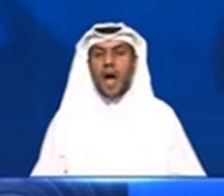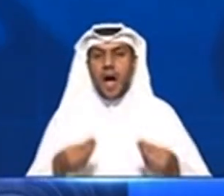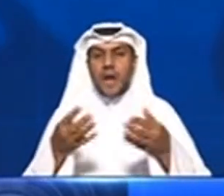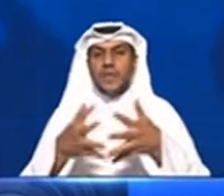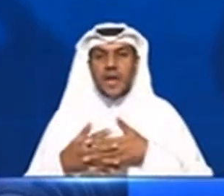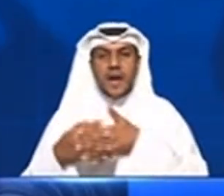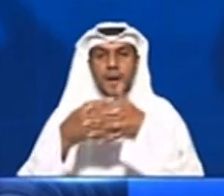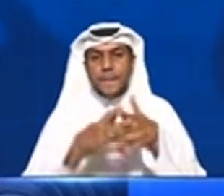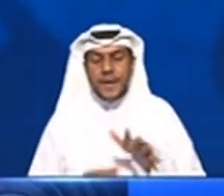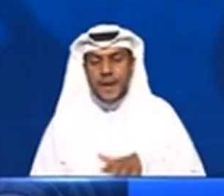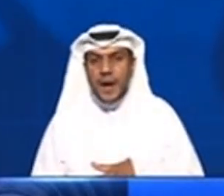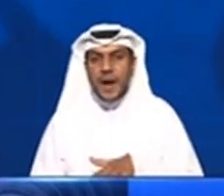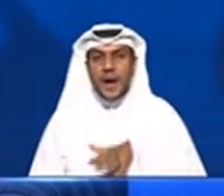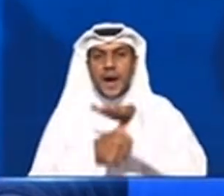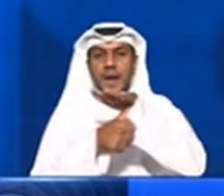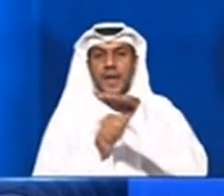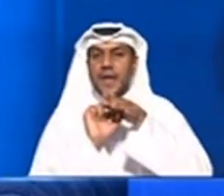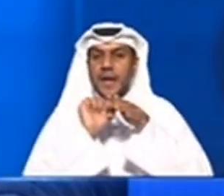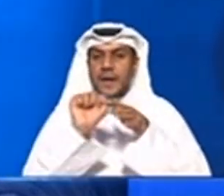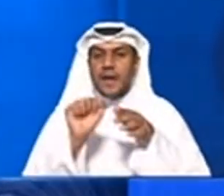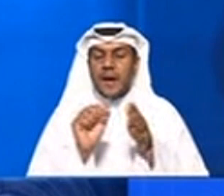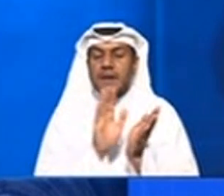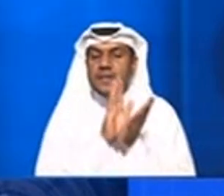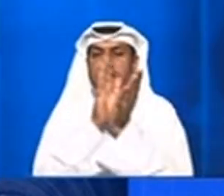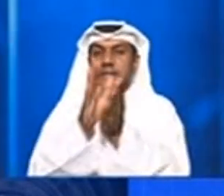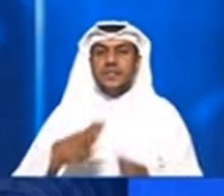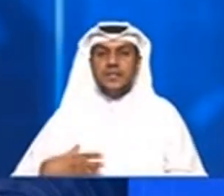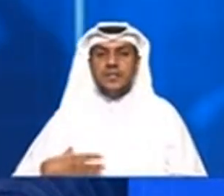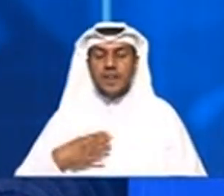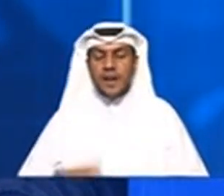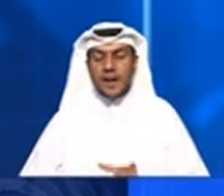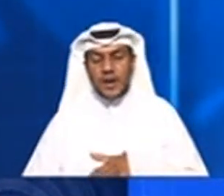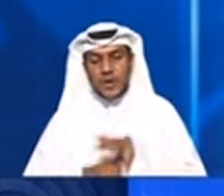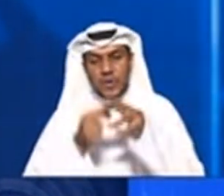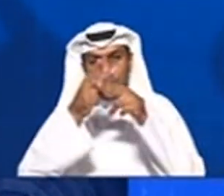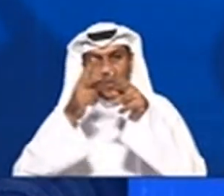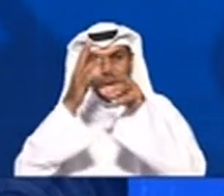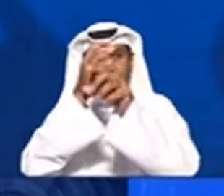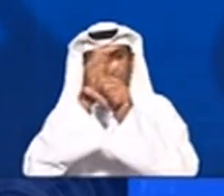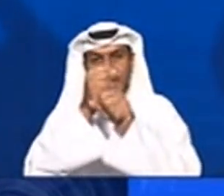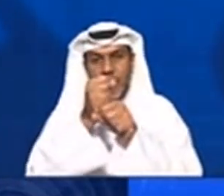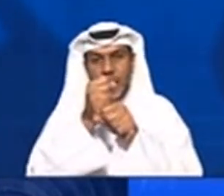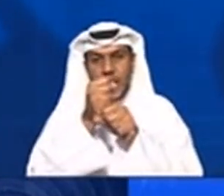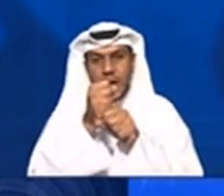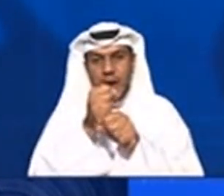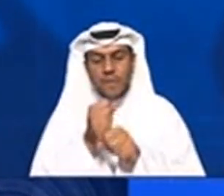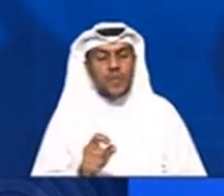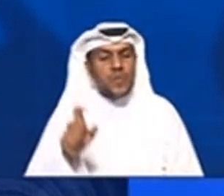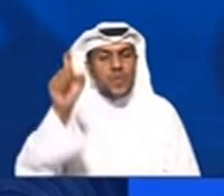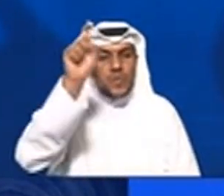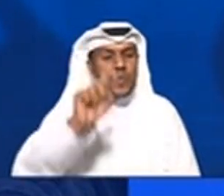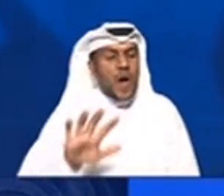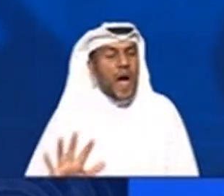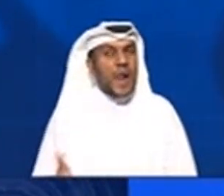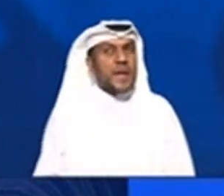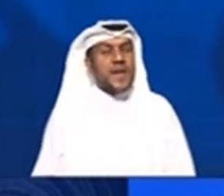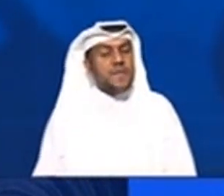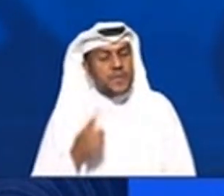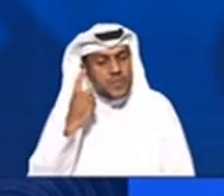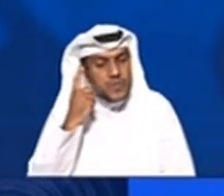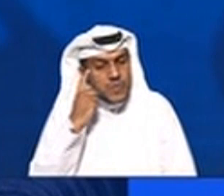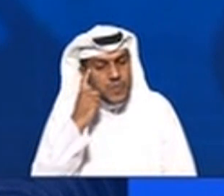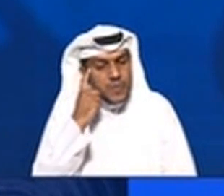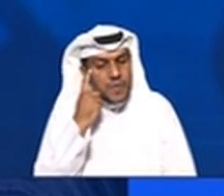الرئيس الأمريكي لحضرة صاحب السمو أمير البلاد حفظه الله ورعاه، ما هي قراءاتك لهذا الحدث المتميز في